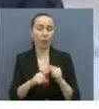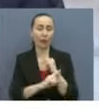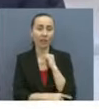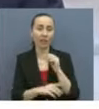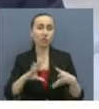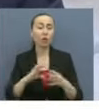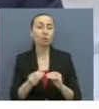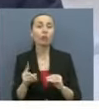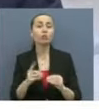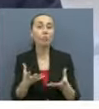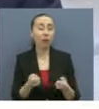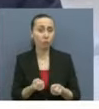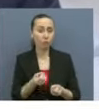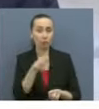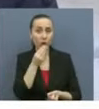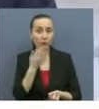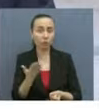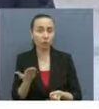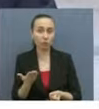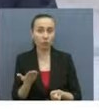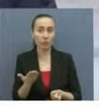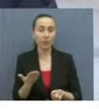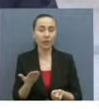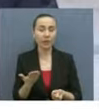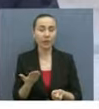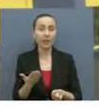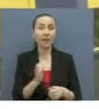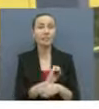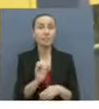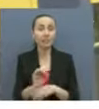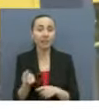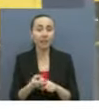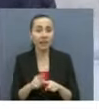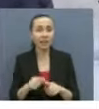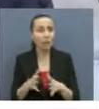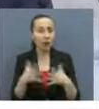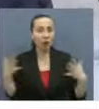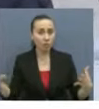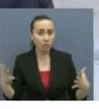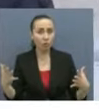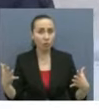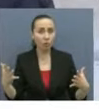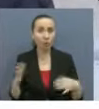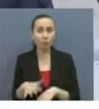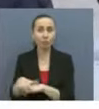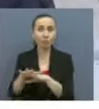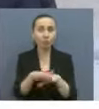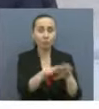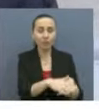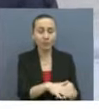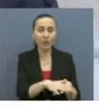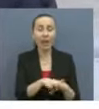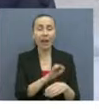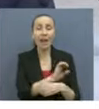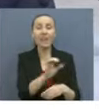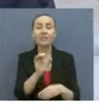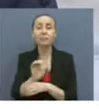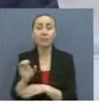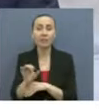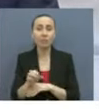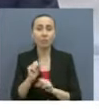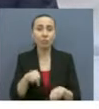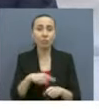Тем более, скажем так, рынок сбыта для вас он такой огромный. У вас варианта даже экспортный потенциал